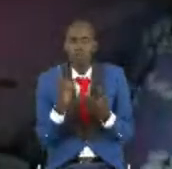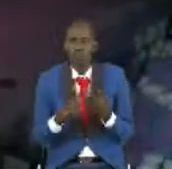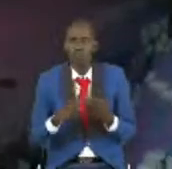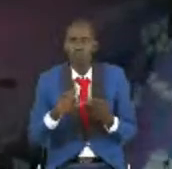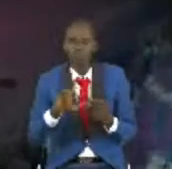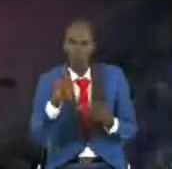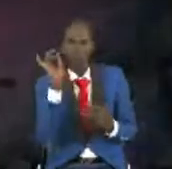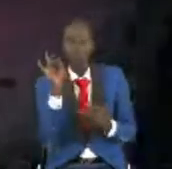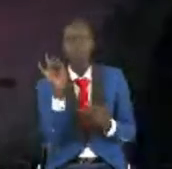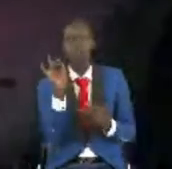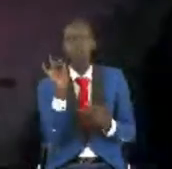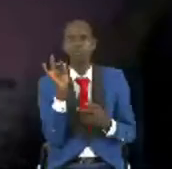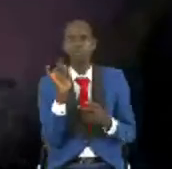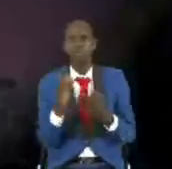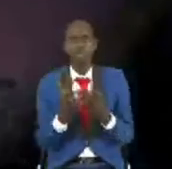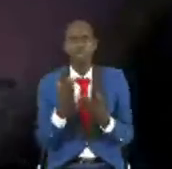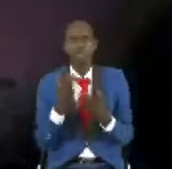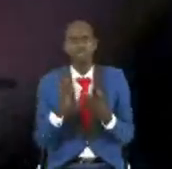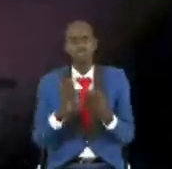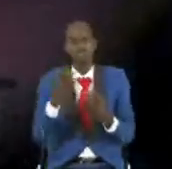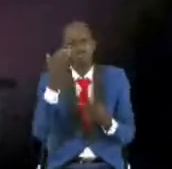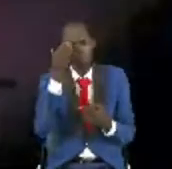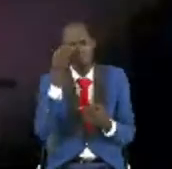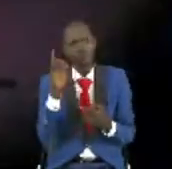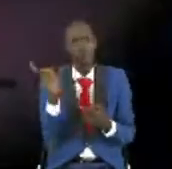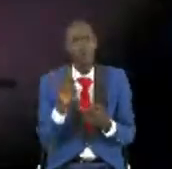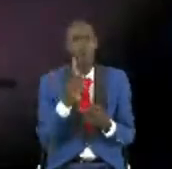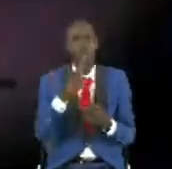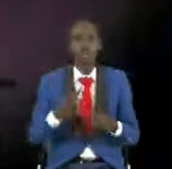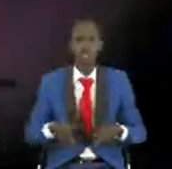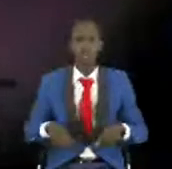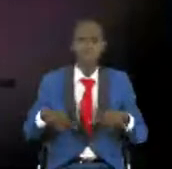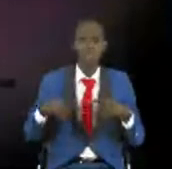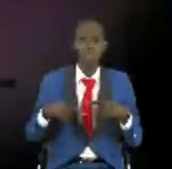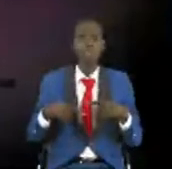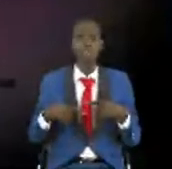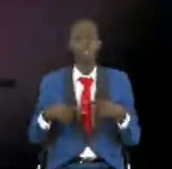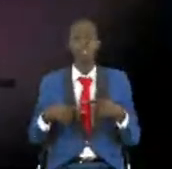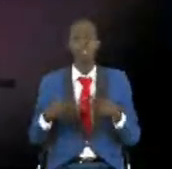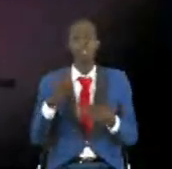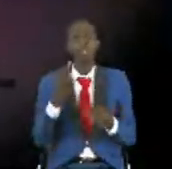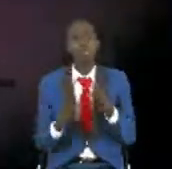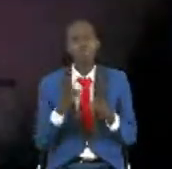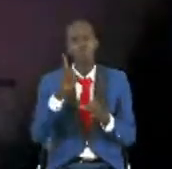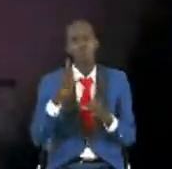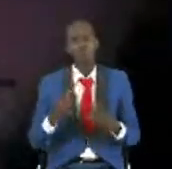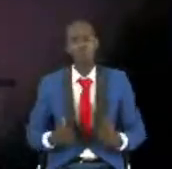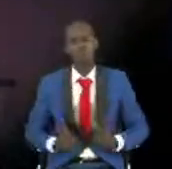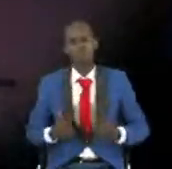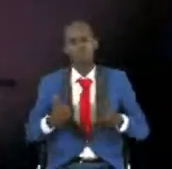Qu'ils remplissent soigneusement et lisiblement ces fiches de décision.